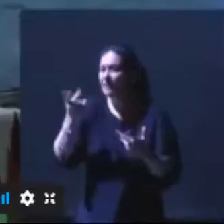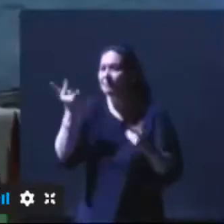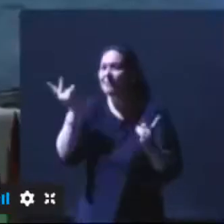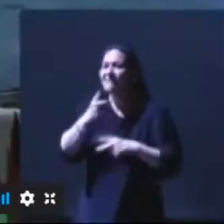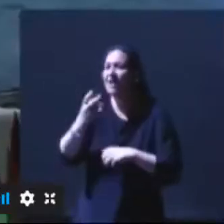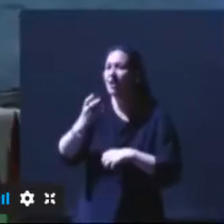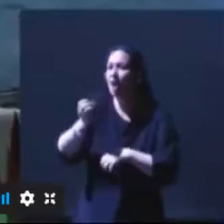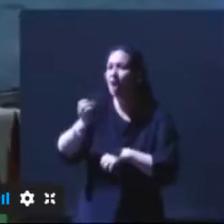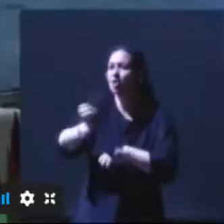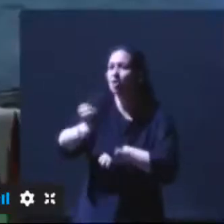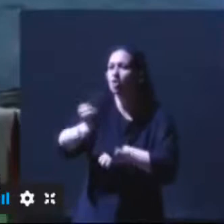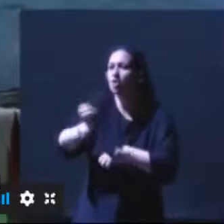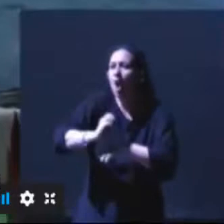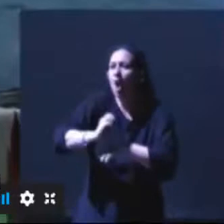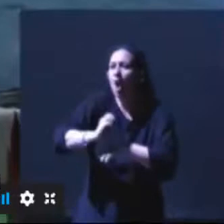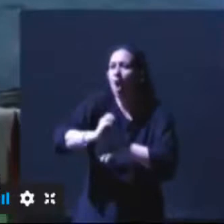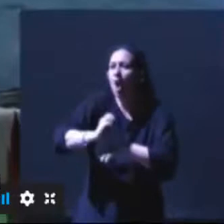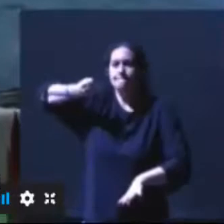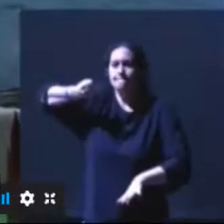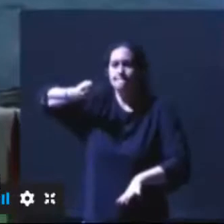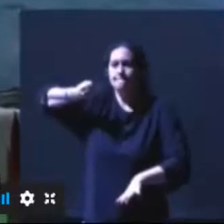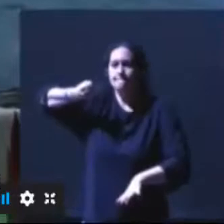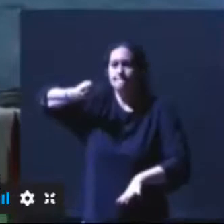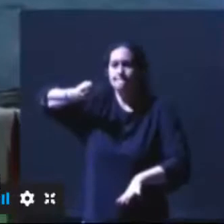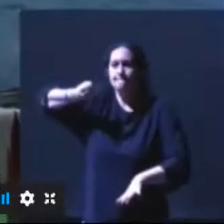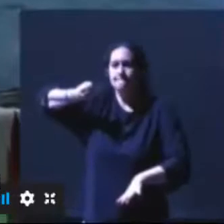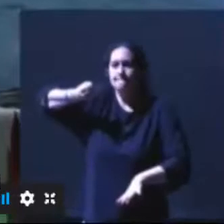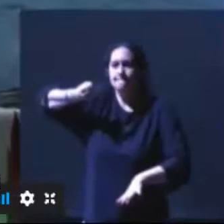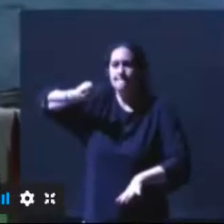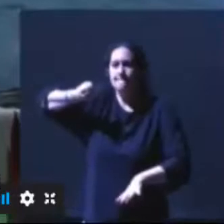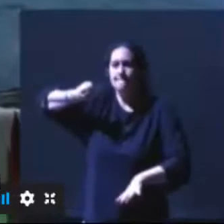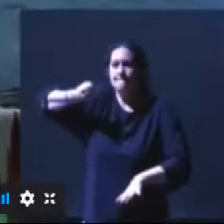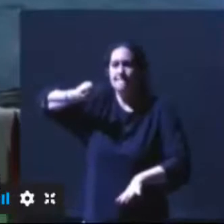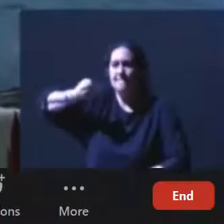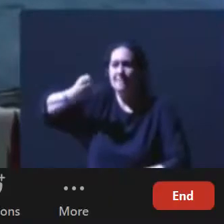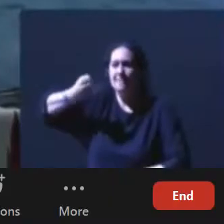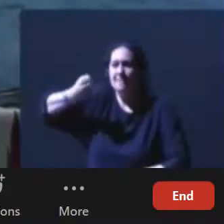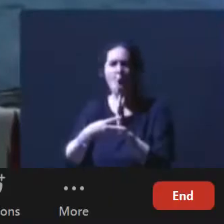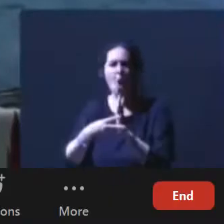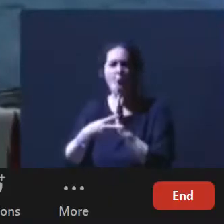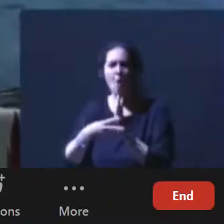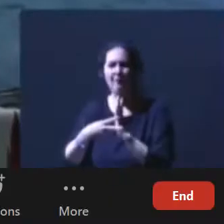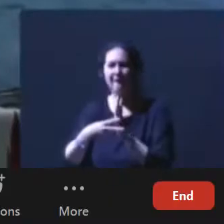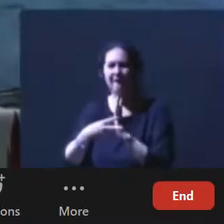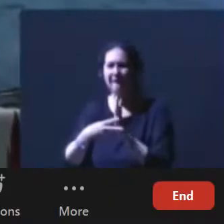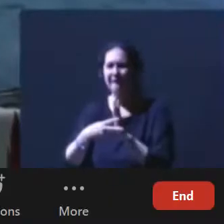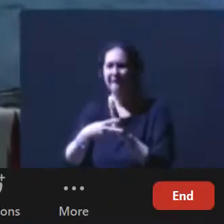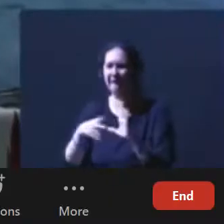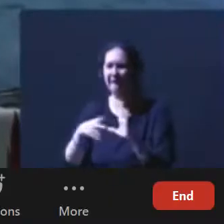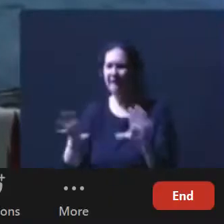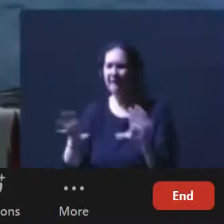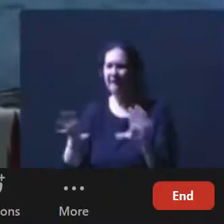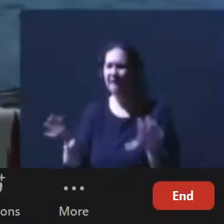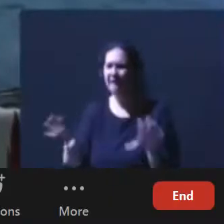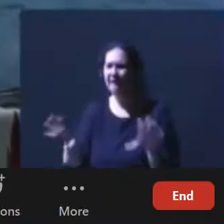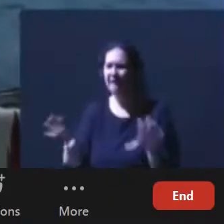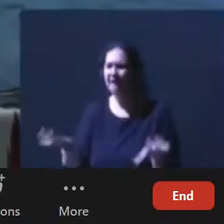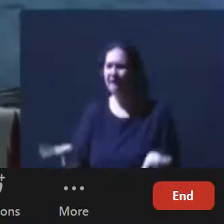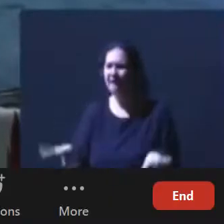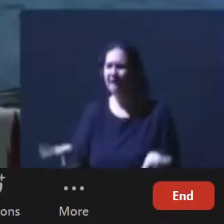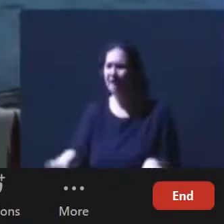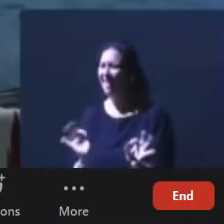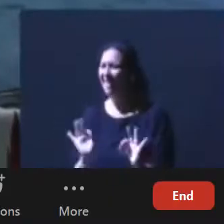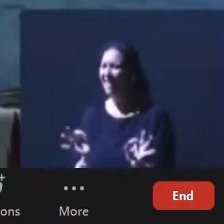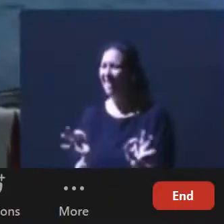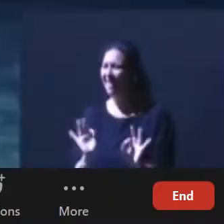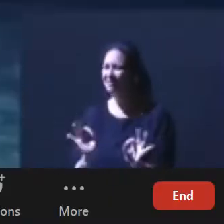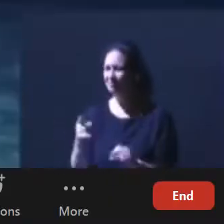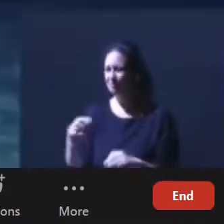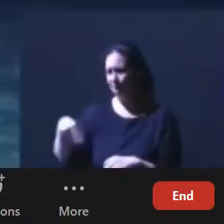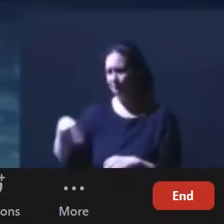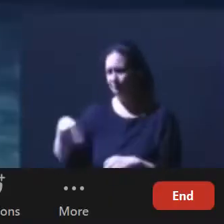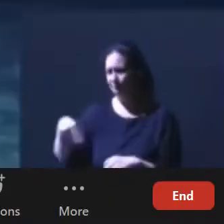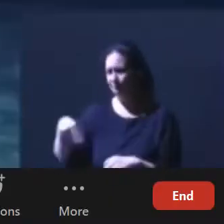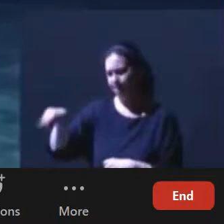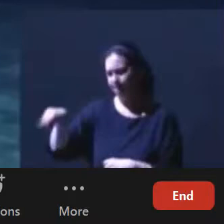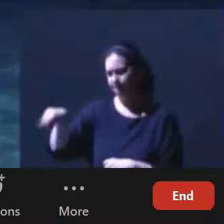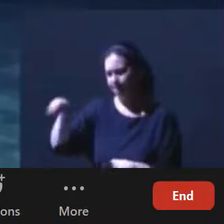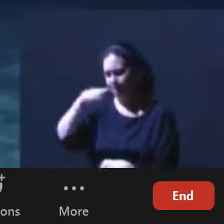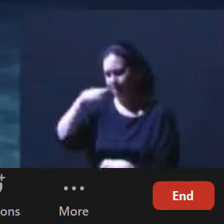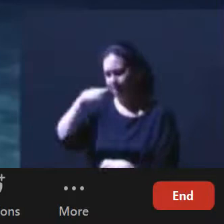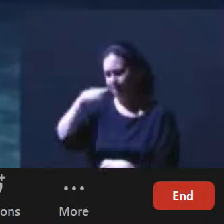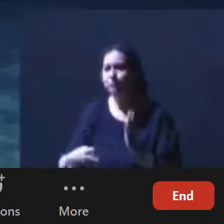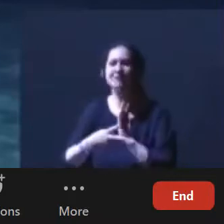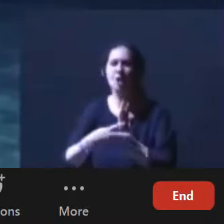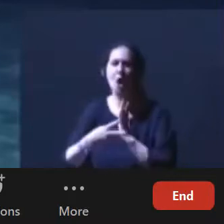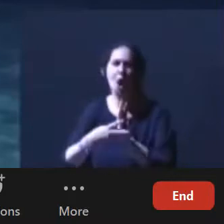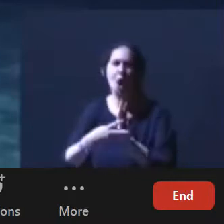biết Bitcoin từ năm 2010? Khoảng độ 2010 các bạn thử giơ tay lên xem nào. Ai đã từng nghe nào đến Bitcoin từ năm 2010?